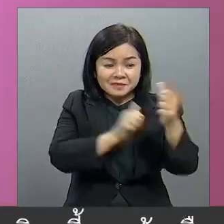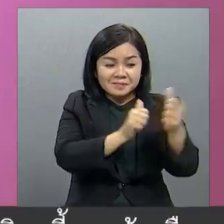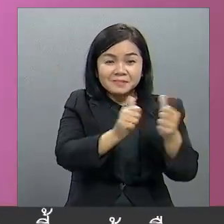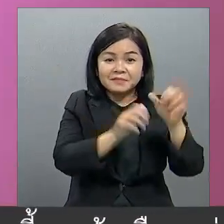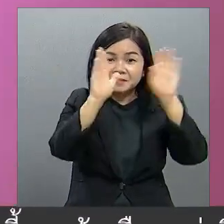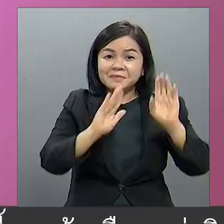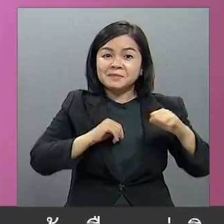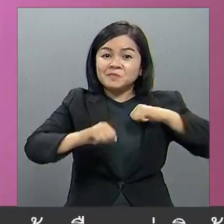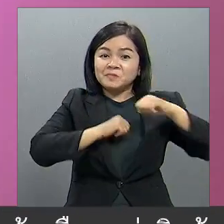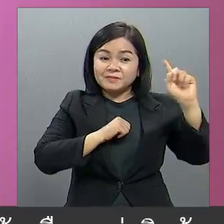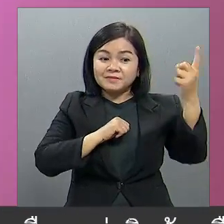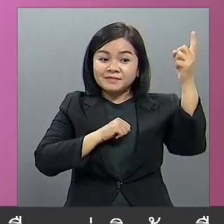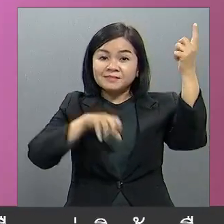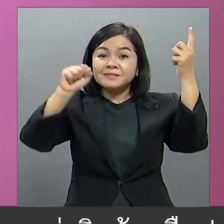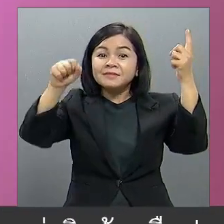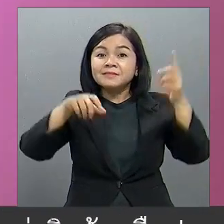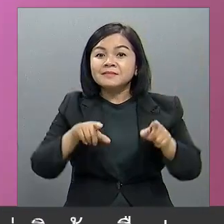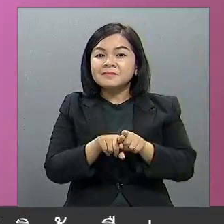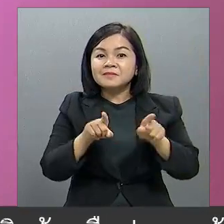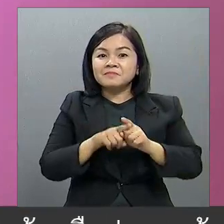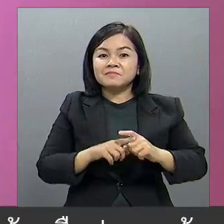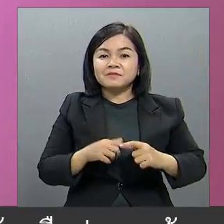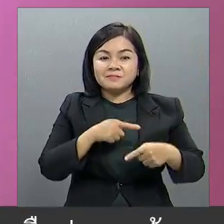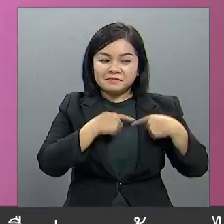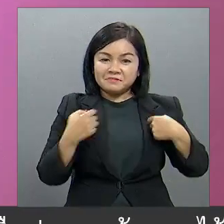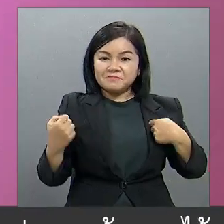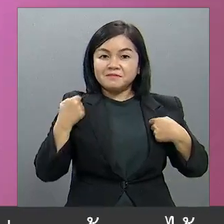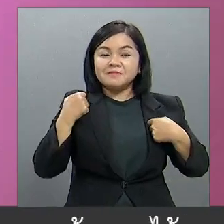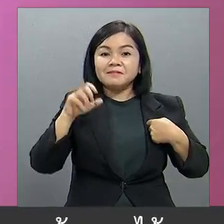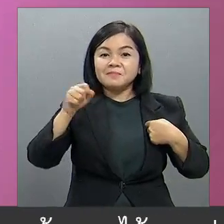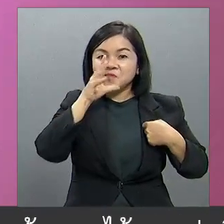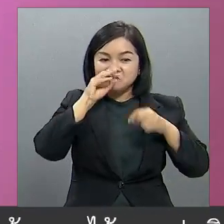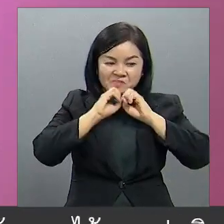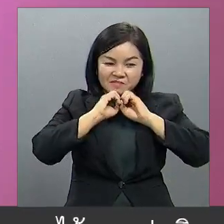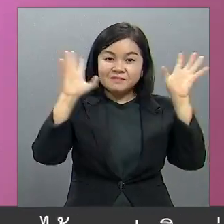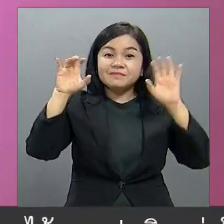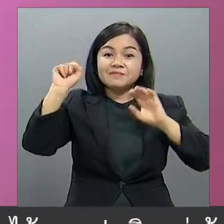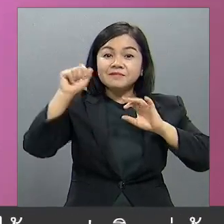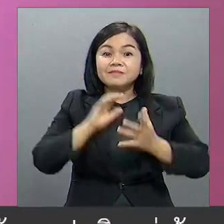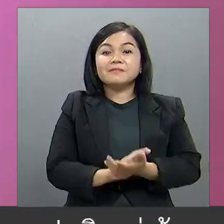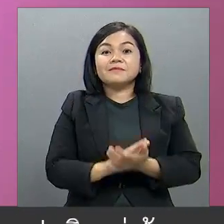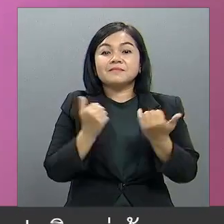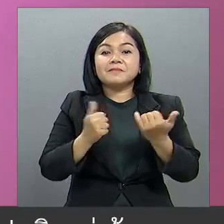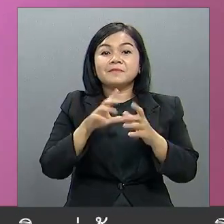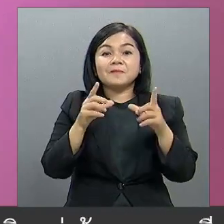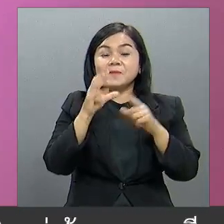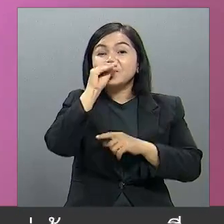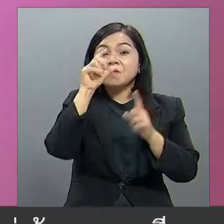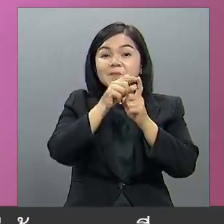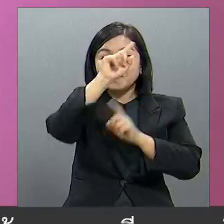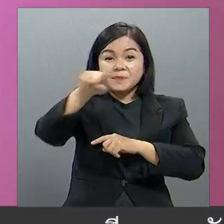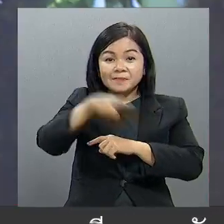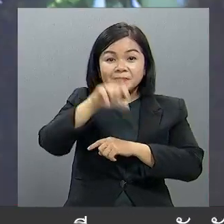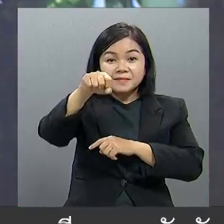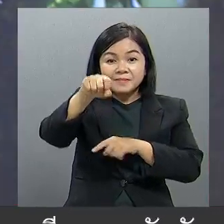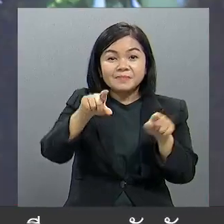น่างเลยนะรนใหม่ตองมทงความมั่นใจ ผู้จาชάระสางอฤษมมัสัคู่นมคนจบจากคอL